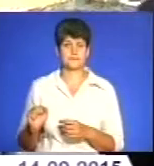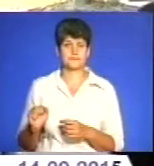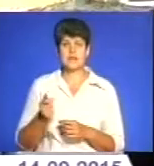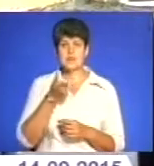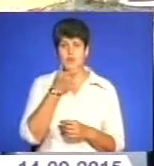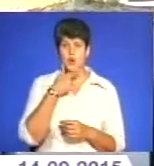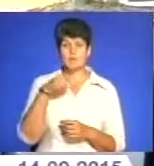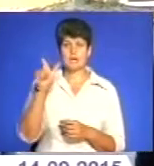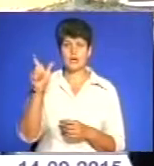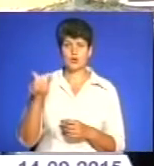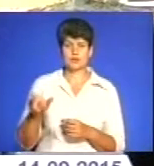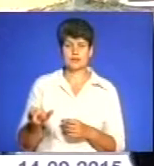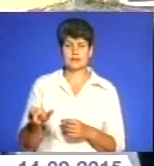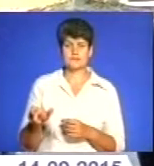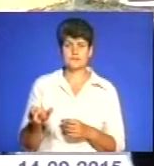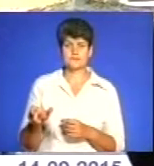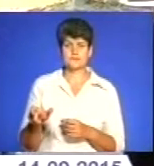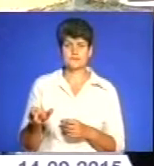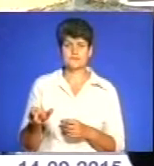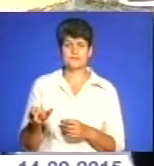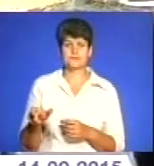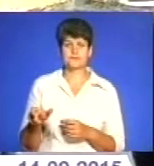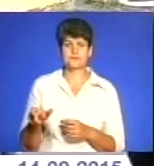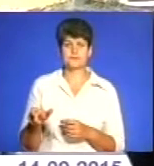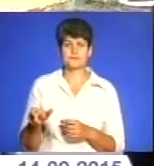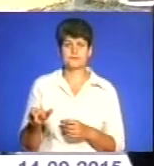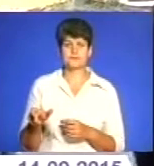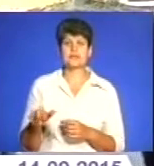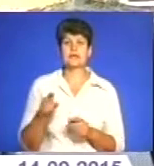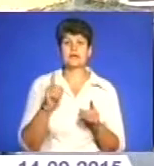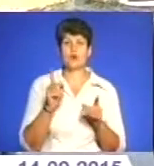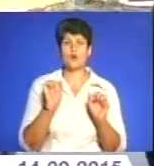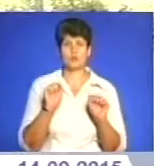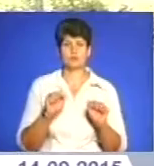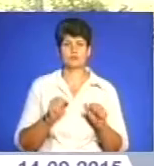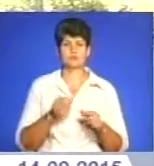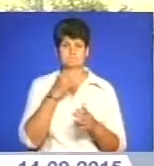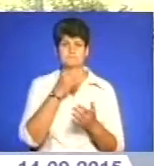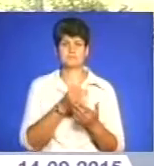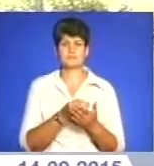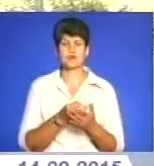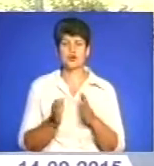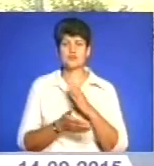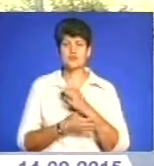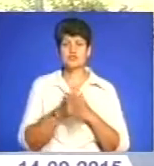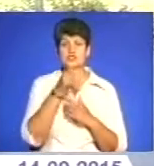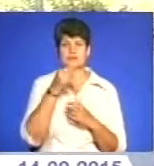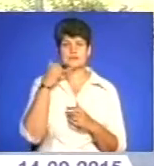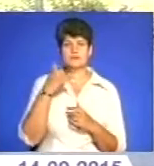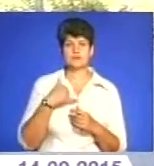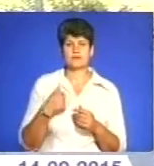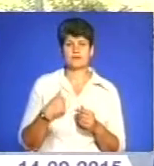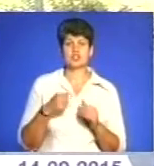Скромна людина, скромна, і на якого можна було положитися. Останні часи дзвонив до мене